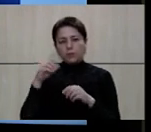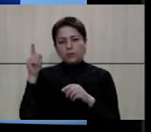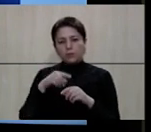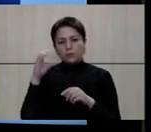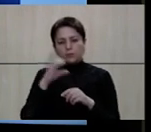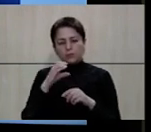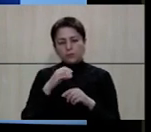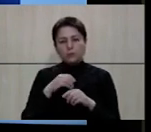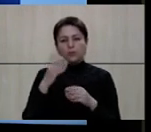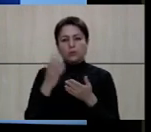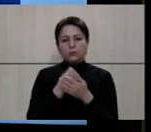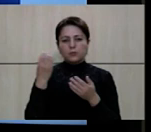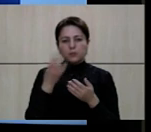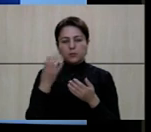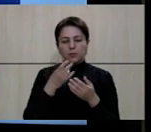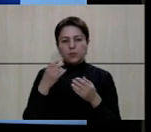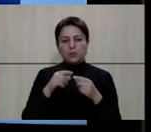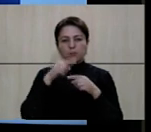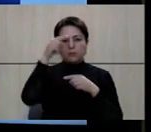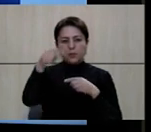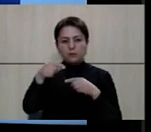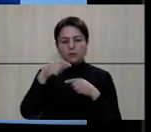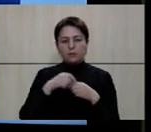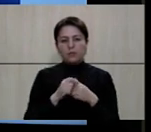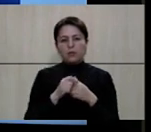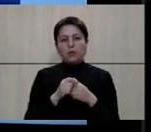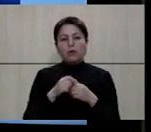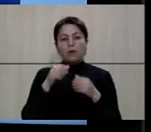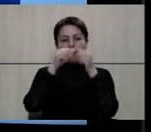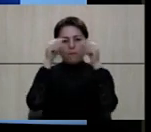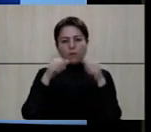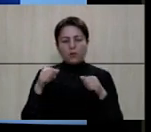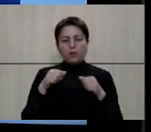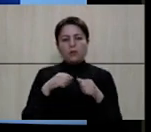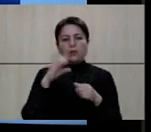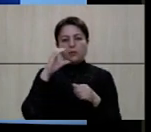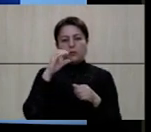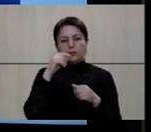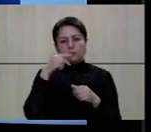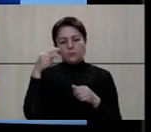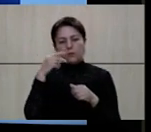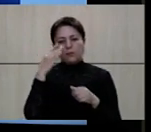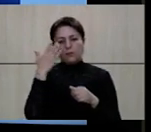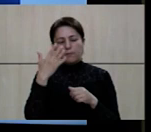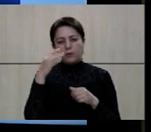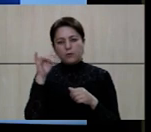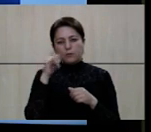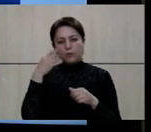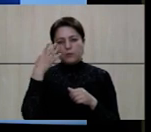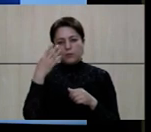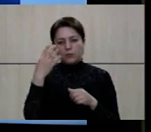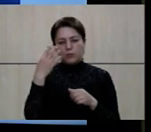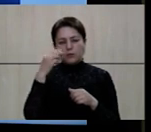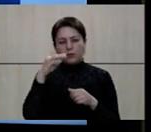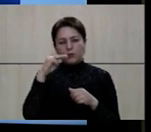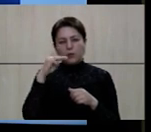masofani, ya'ni bulutdan yergacha bo'lgan masofani. Formulasi s barobar v ko'paytirilgan t formuladan